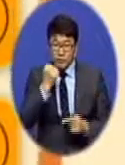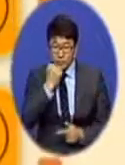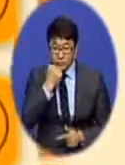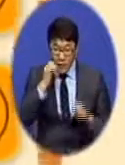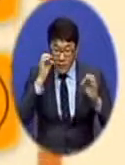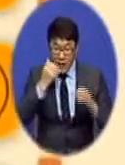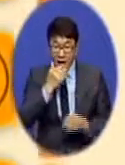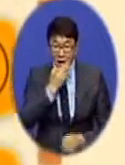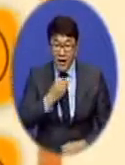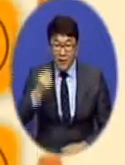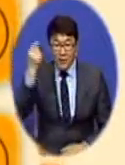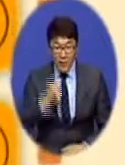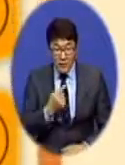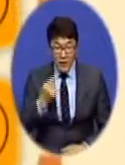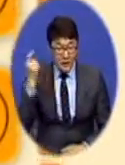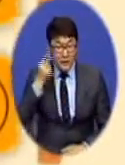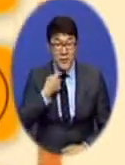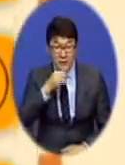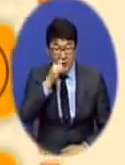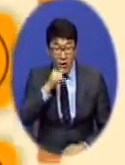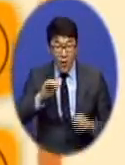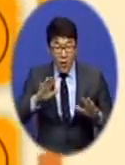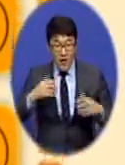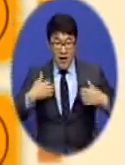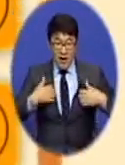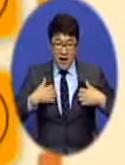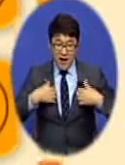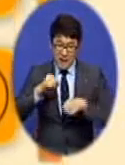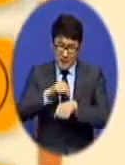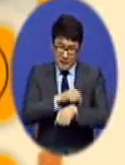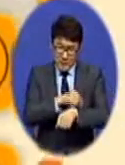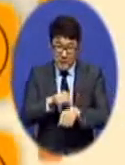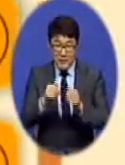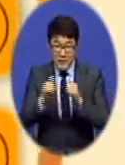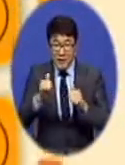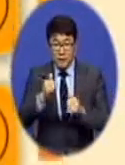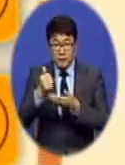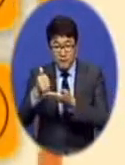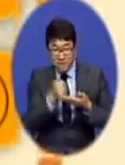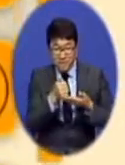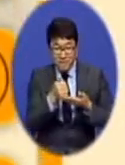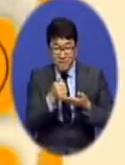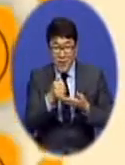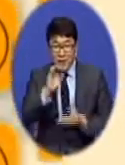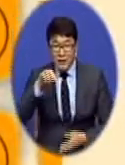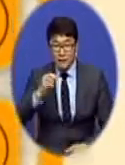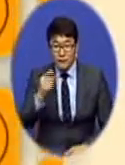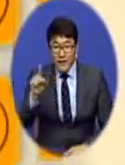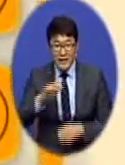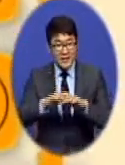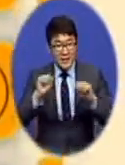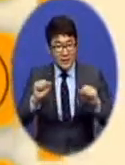보니 행복해진다. 들어보셨죠? 맞습니다. 네. 맞습니다. 오늘도 펀 스페셜리스트 여러분께 웃음을 선사해줄 배준하 씨와 함께 하겠습니다. 안녕하세요. 안녕하세요. 반갑습니다.